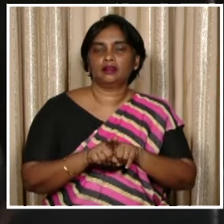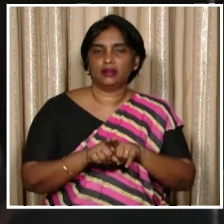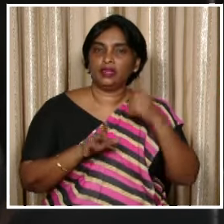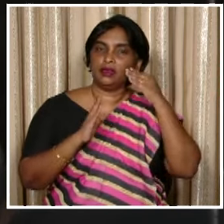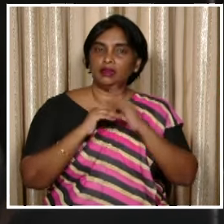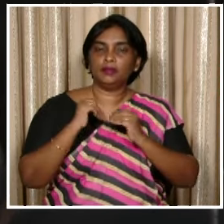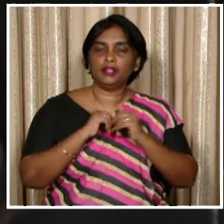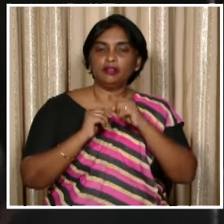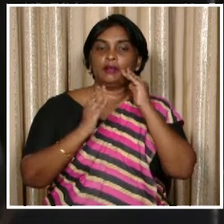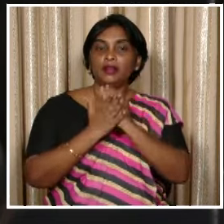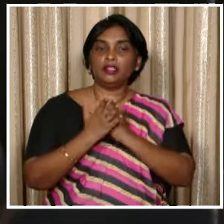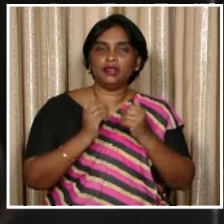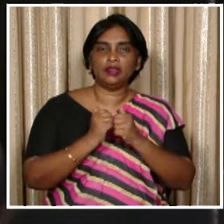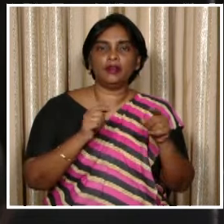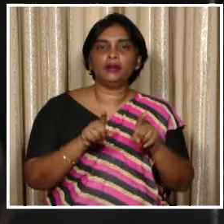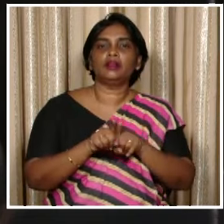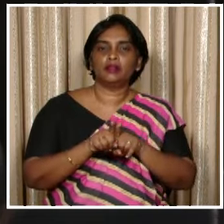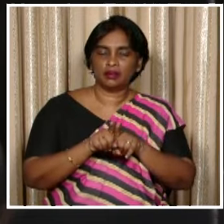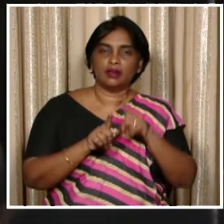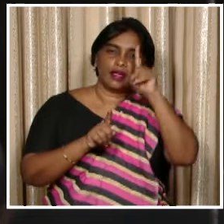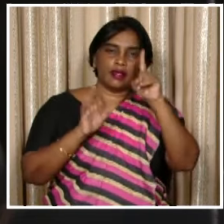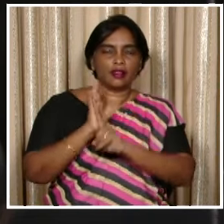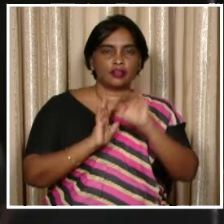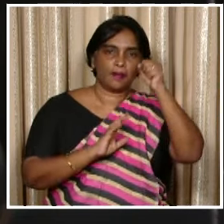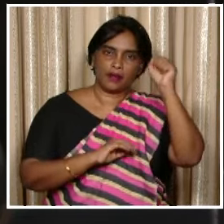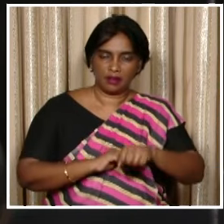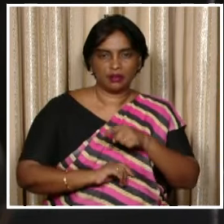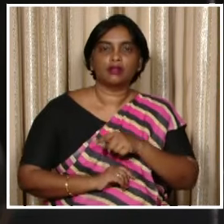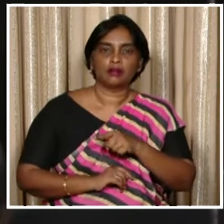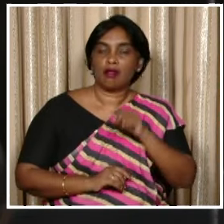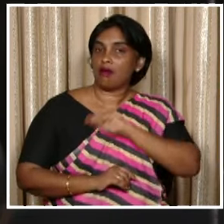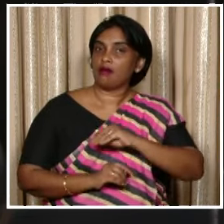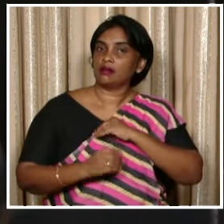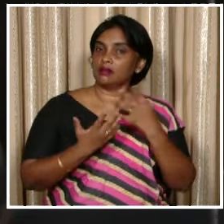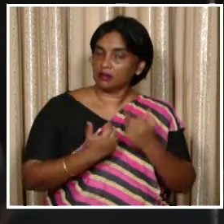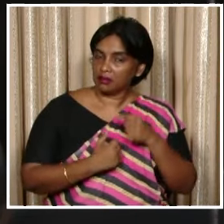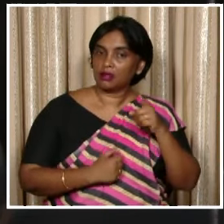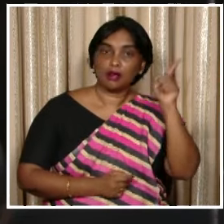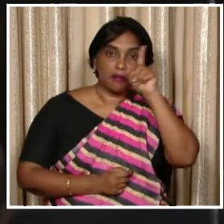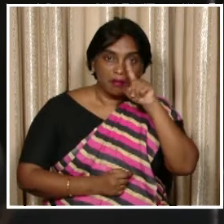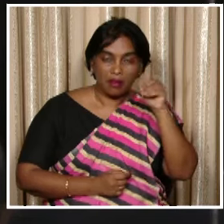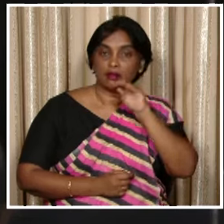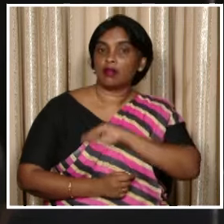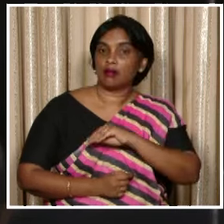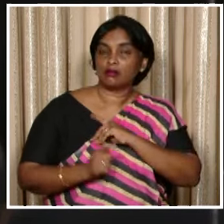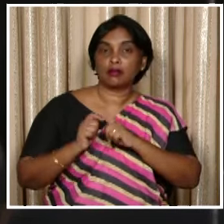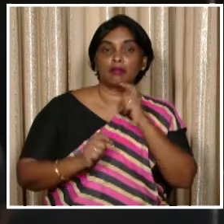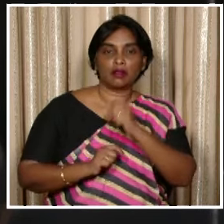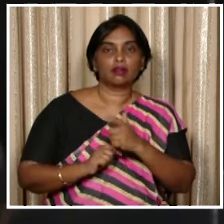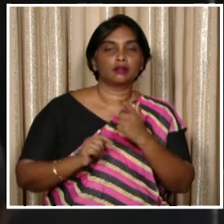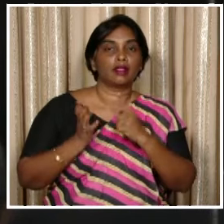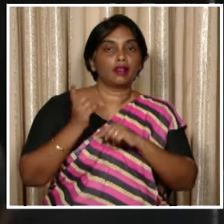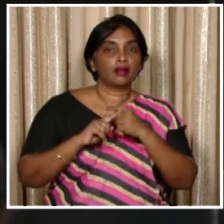මාසෙට ආදායමක් තියෙනවා. අපි 150,000යි කියමු. 150,000ක් ආදායමක් තියෙන කෙනෙක්ට මාසෙකට ආදායම් බදු ගෙවන්න වෙන